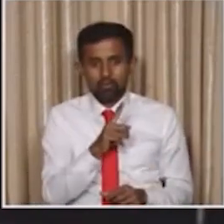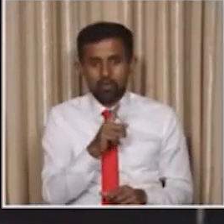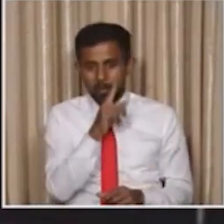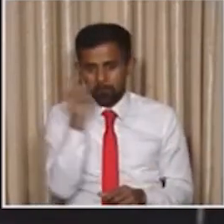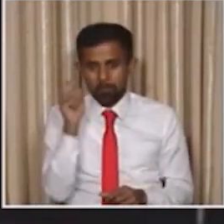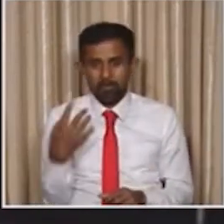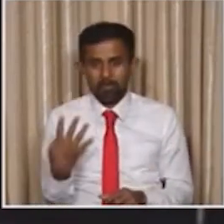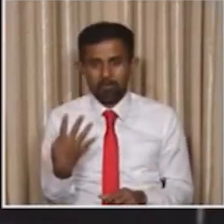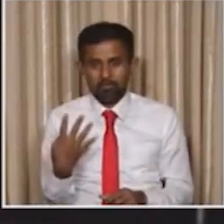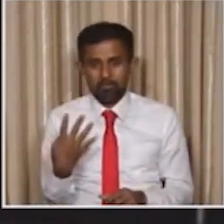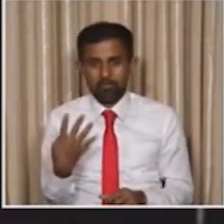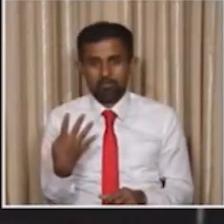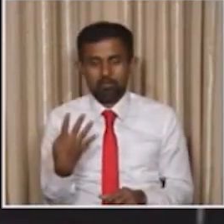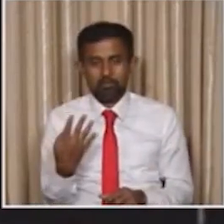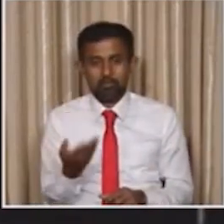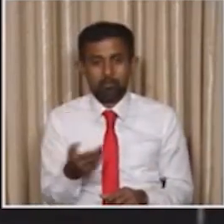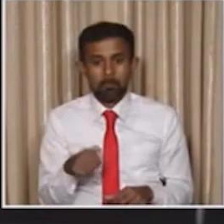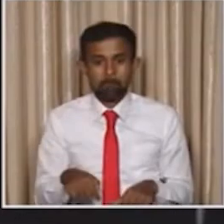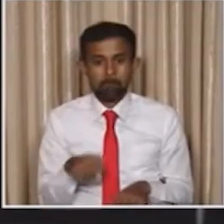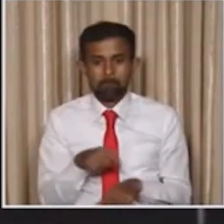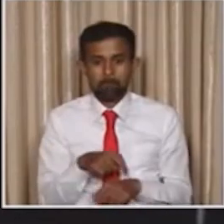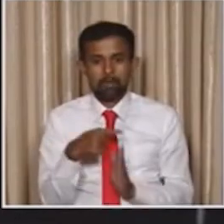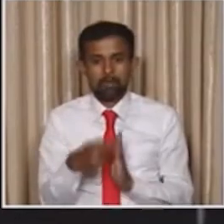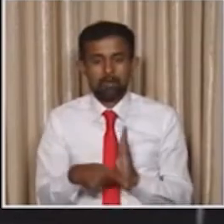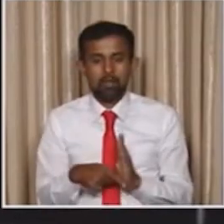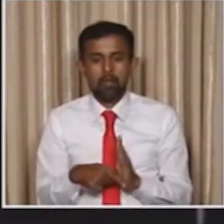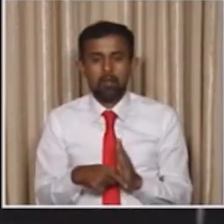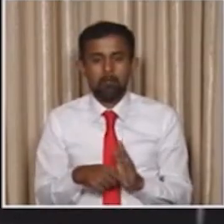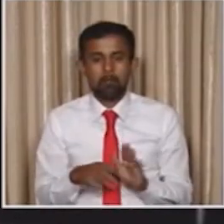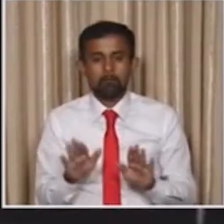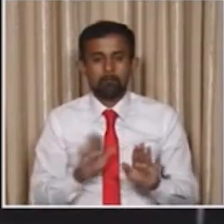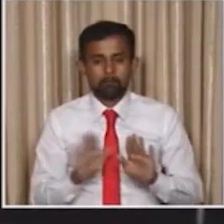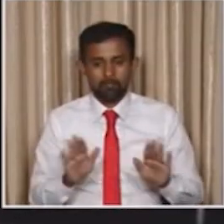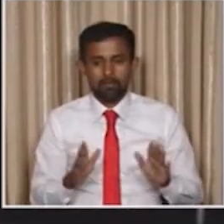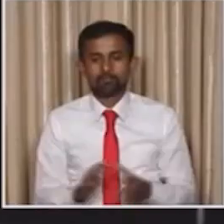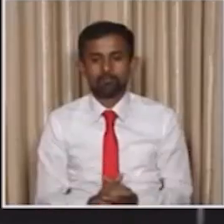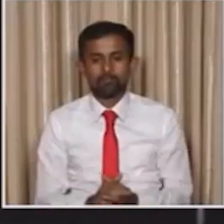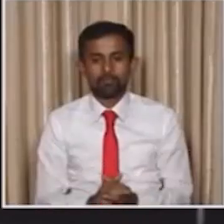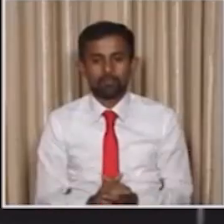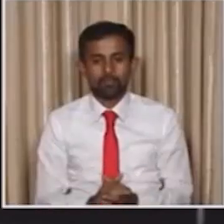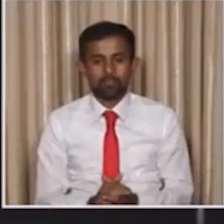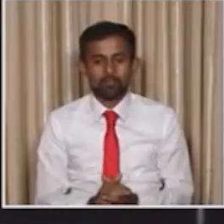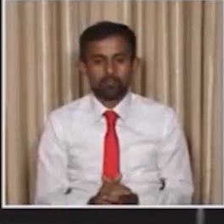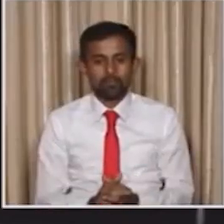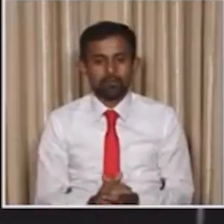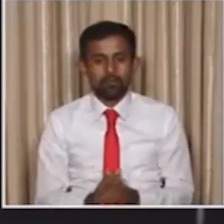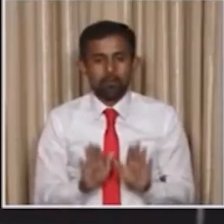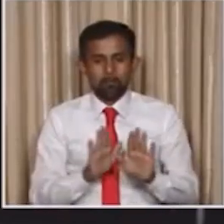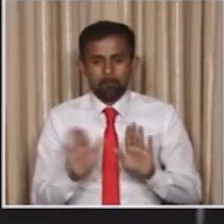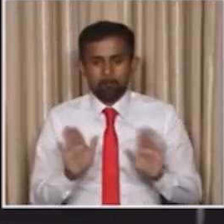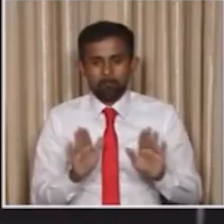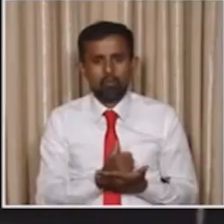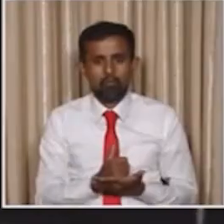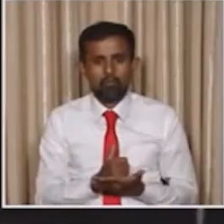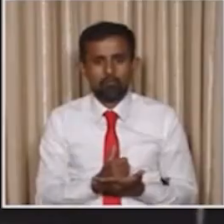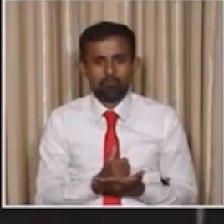maasa 4k me wenakota merata palane karala thibenawa Athawase me palane karapu